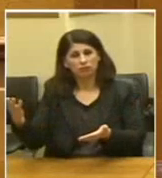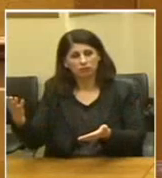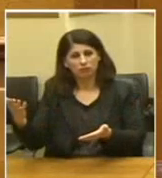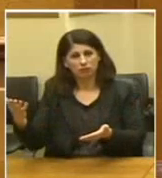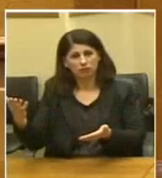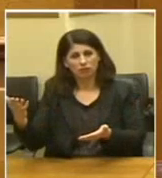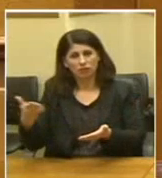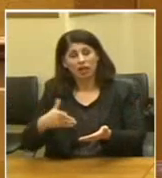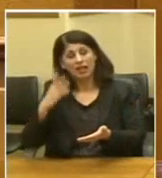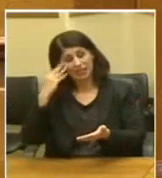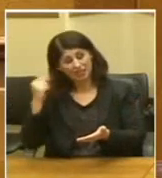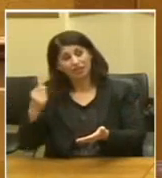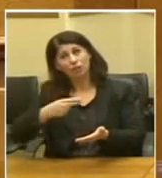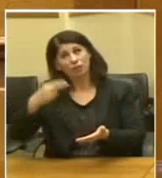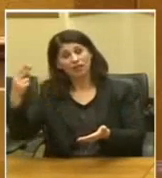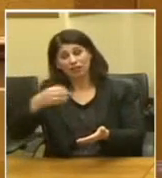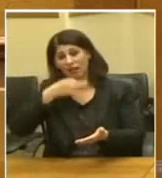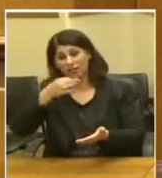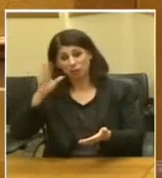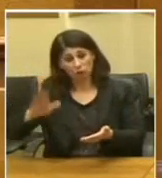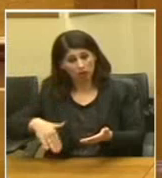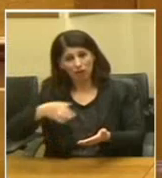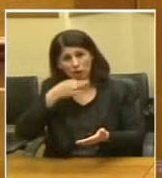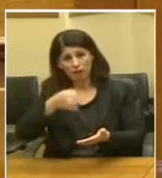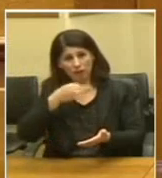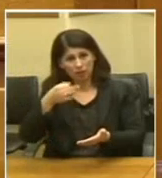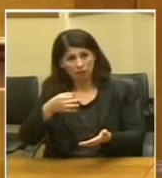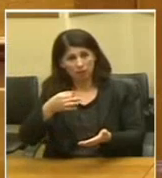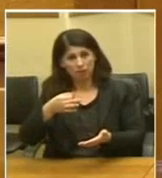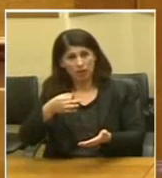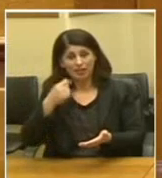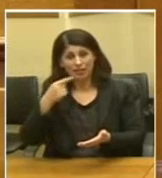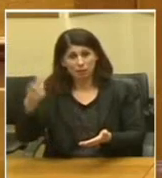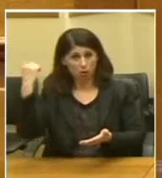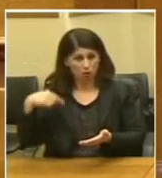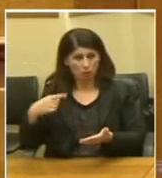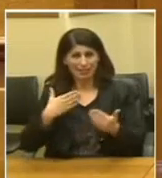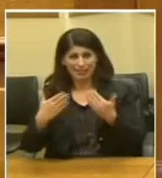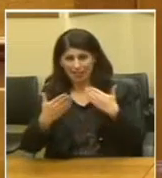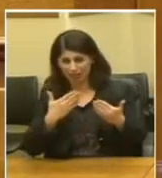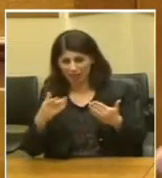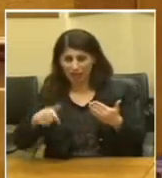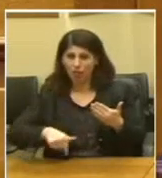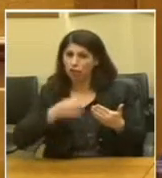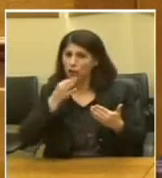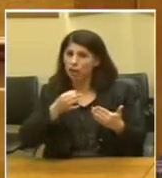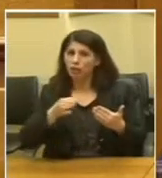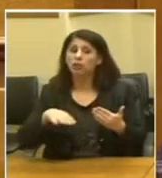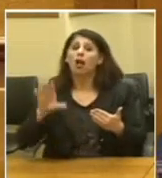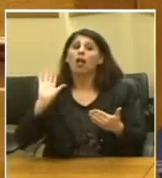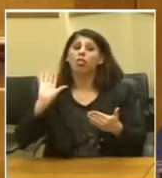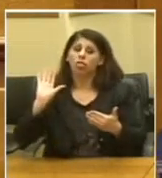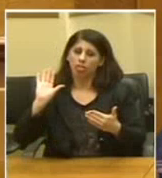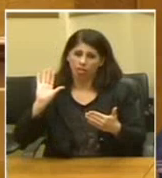Βεβαίως, ξέχασα και το περίφημο αφήγημα, το τελευταίο που διαψεύστηκε. Και στην προηγούμενη συνεδρίαση, εδώ μου το λέγατε, ότι δεν θα βγει η χώρα